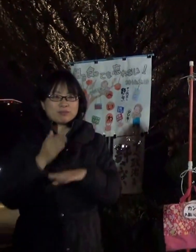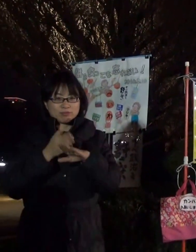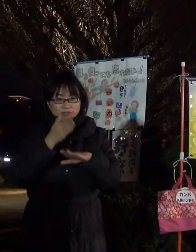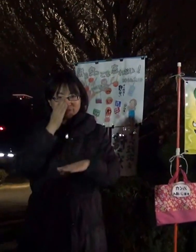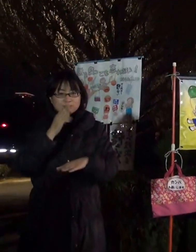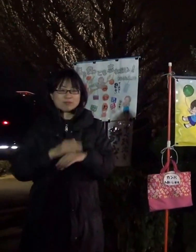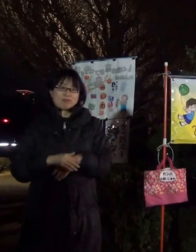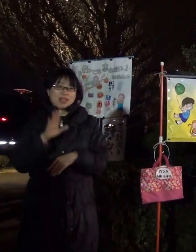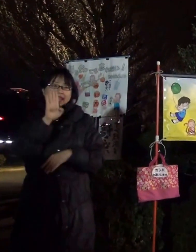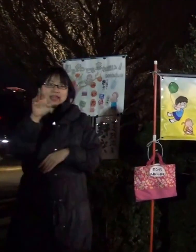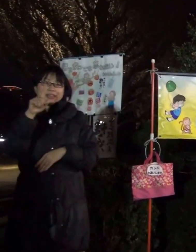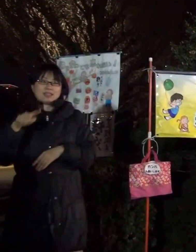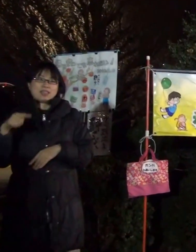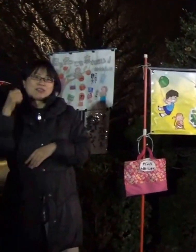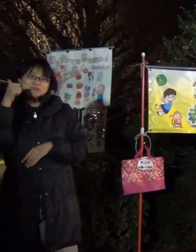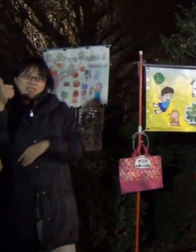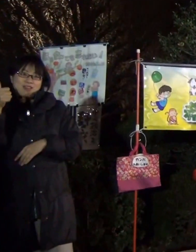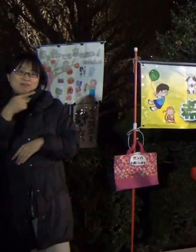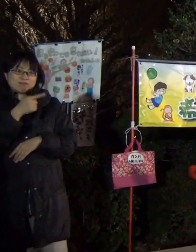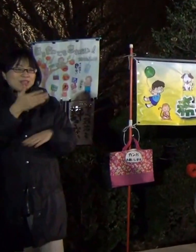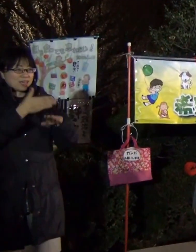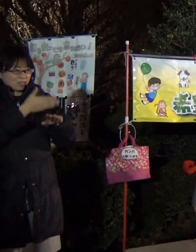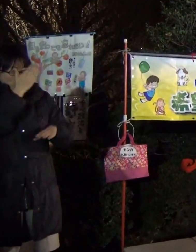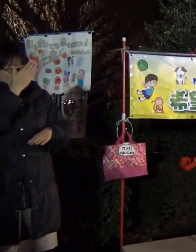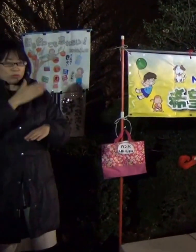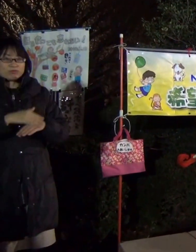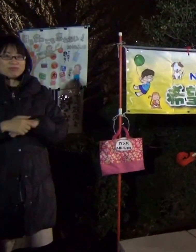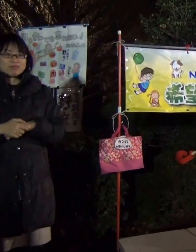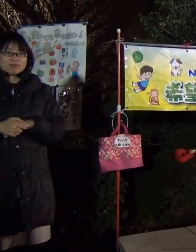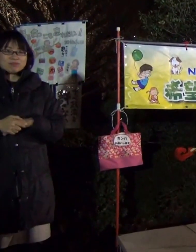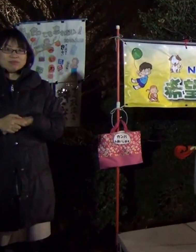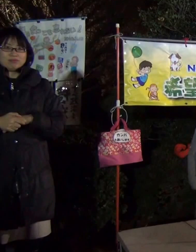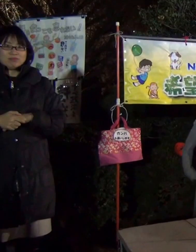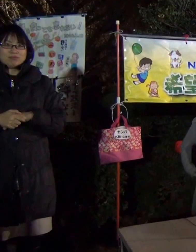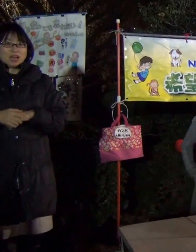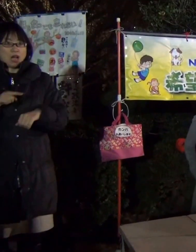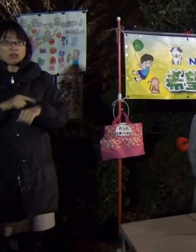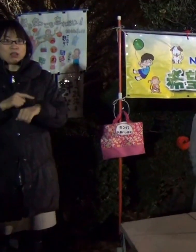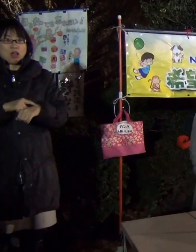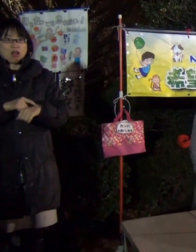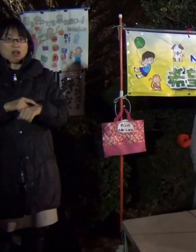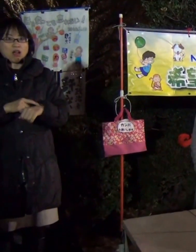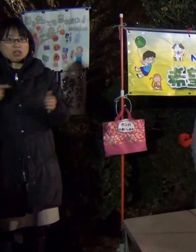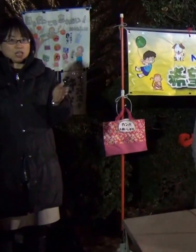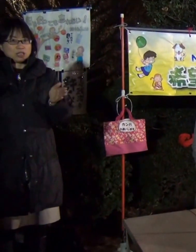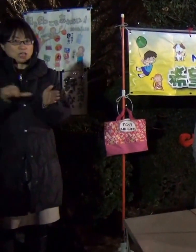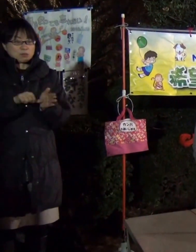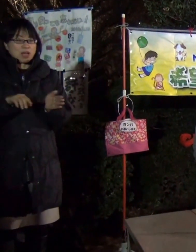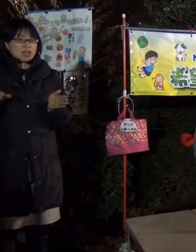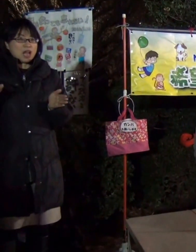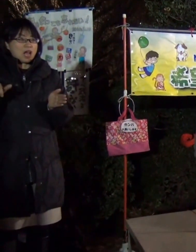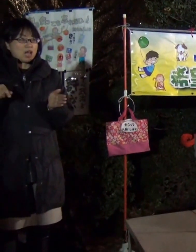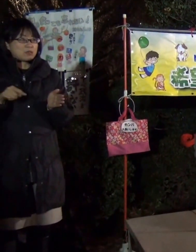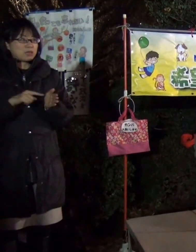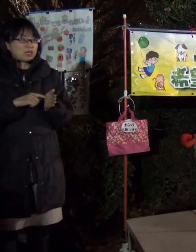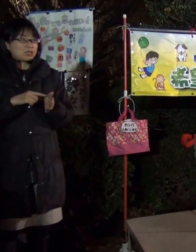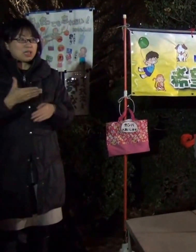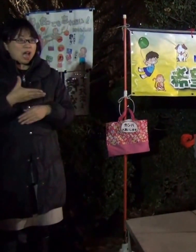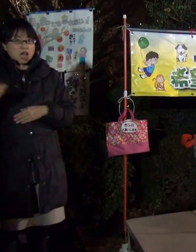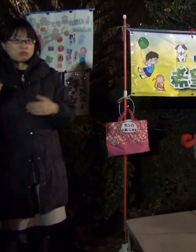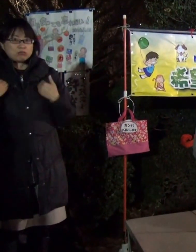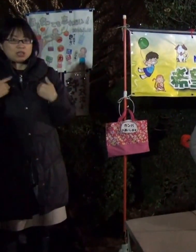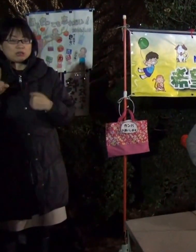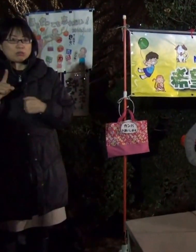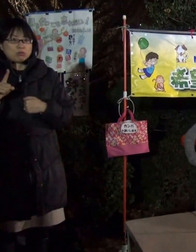けんちゃんでした。ありがとうございます。で、あの何時までに帰んなきゃいけないの？9時？もう帰んなきゃいけない